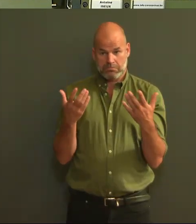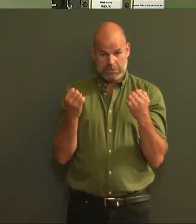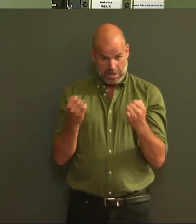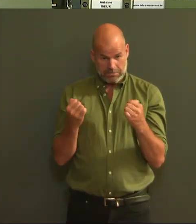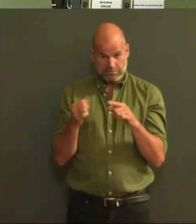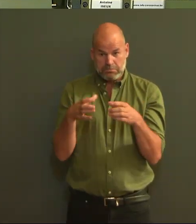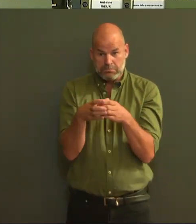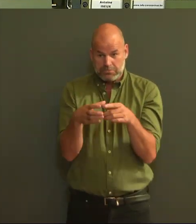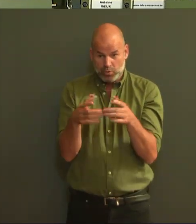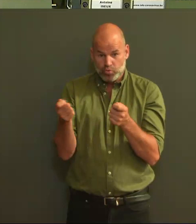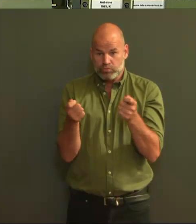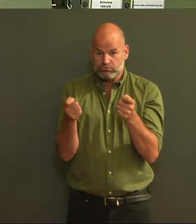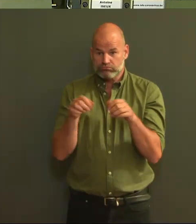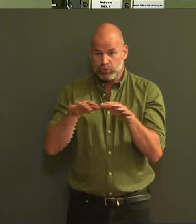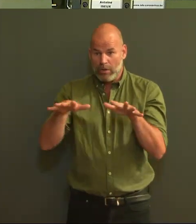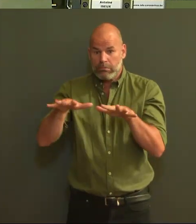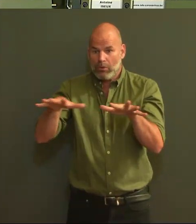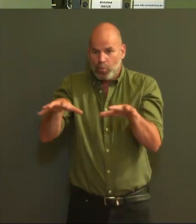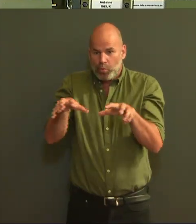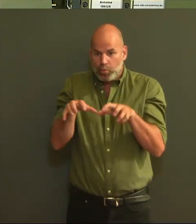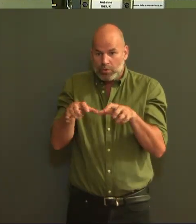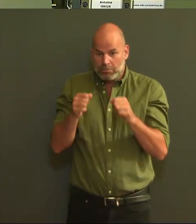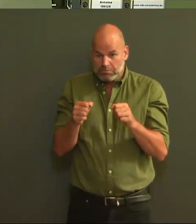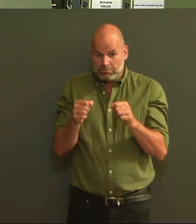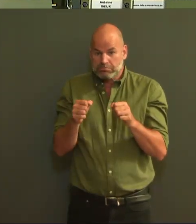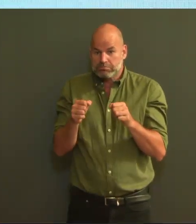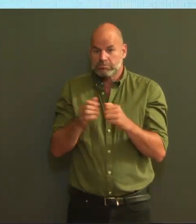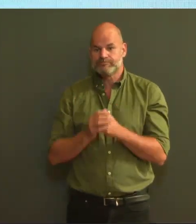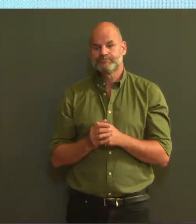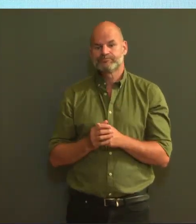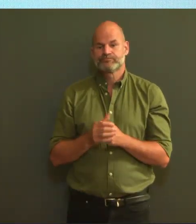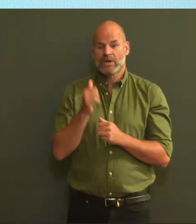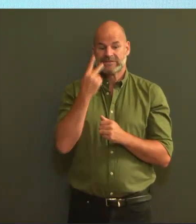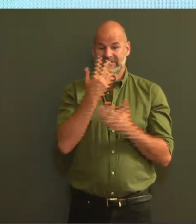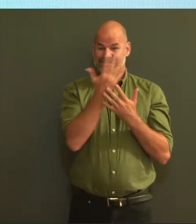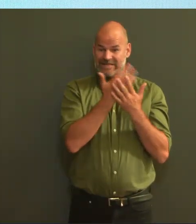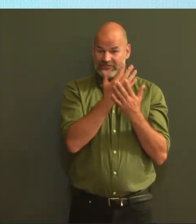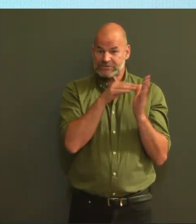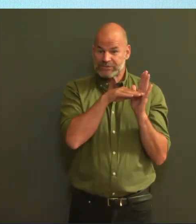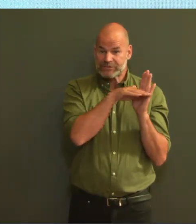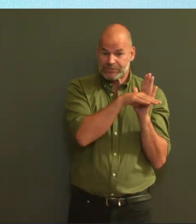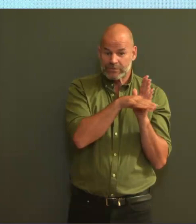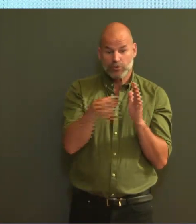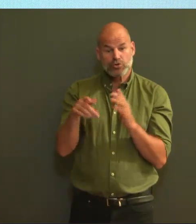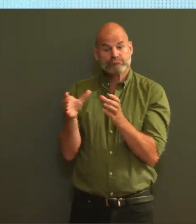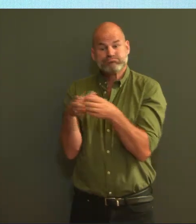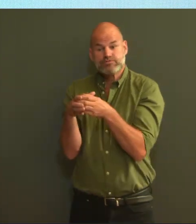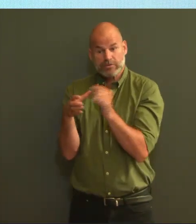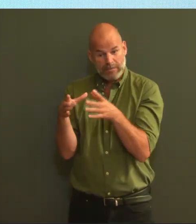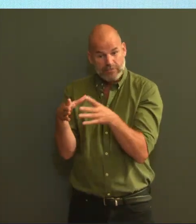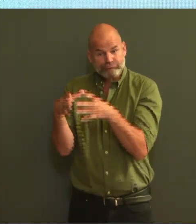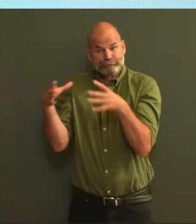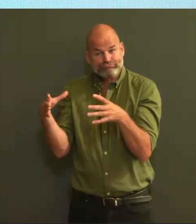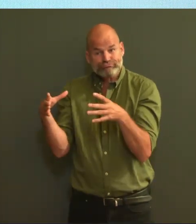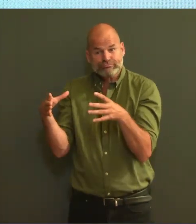bubbel verkleinen als het slecht gaat en weer vergroten als het de goede kant op gaat? Wel, ik denk dat het algemeen principe is